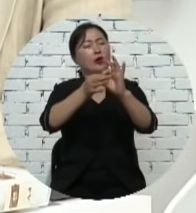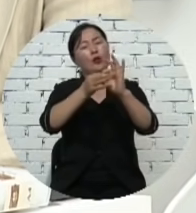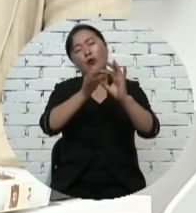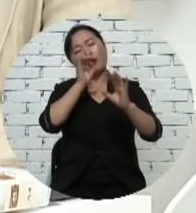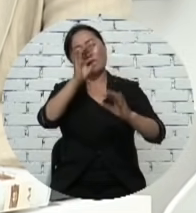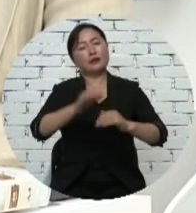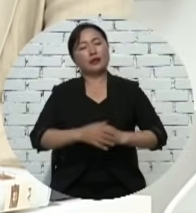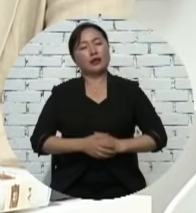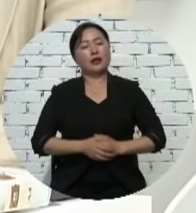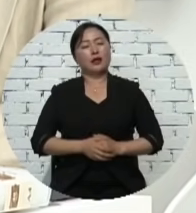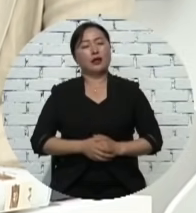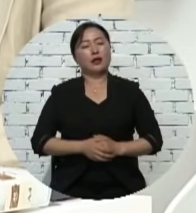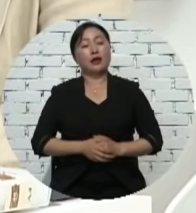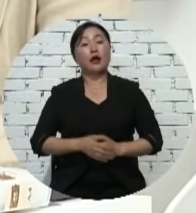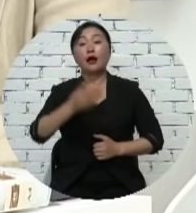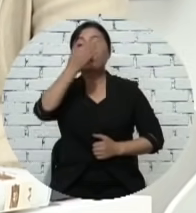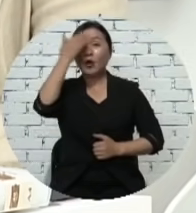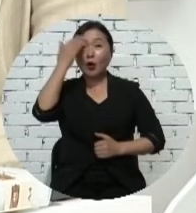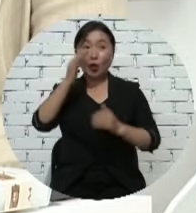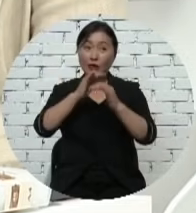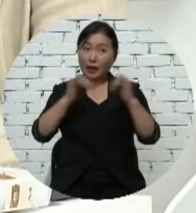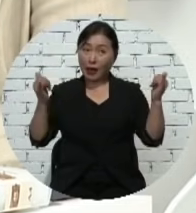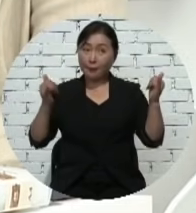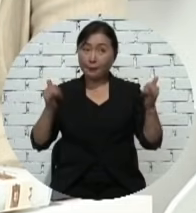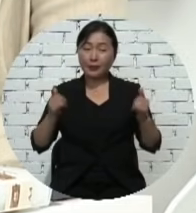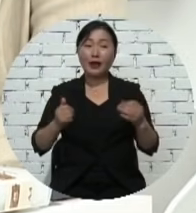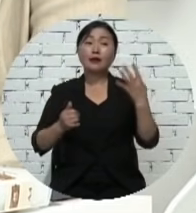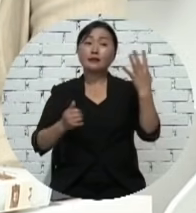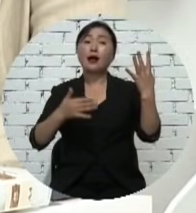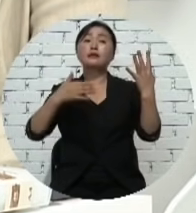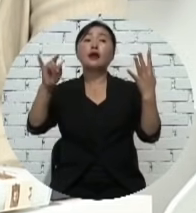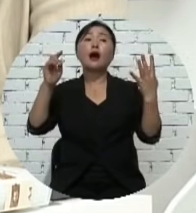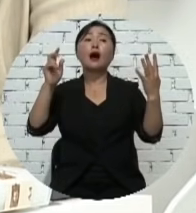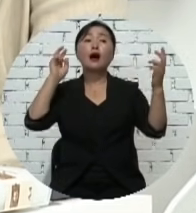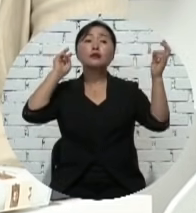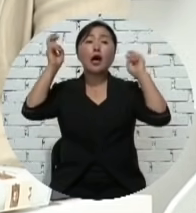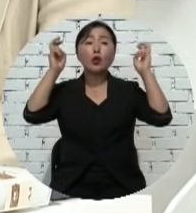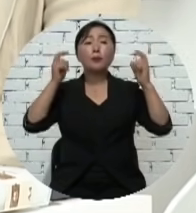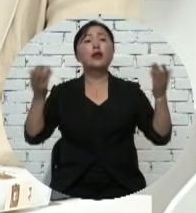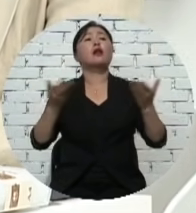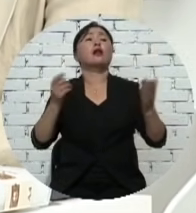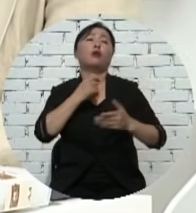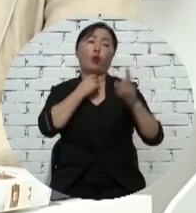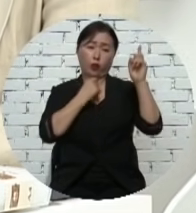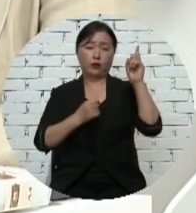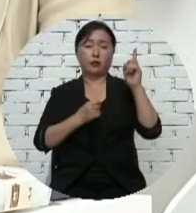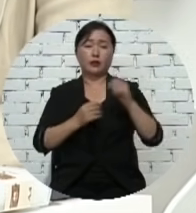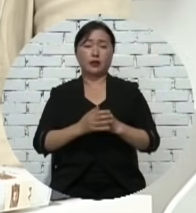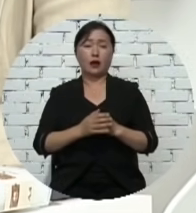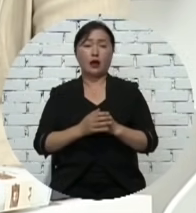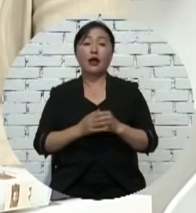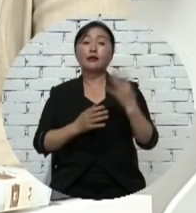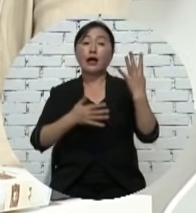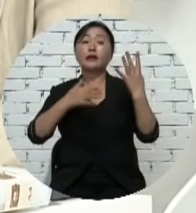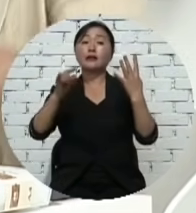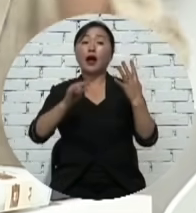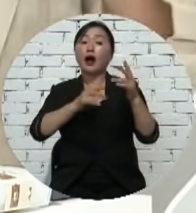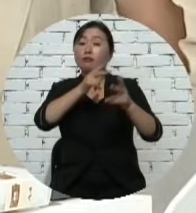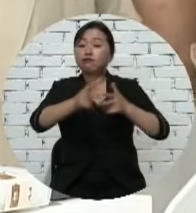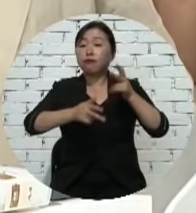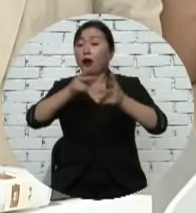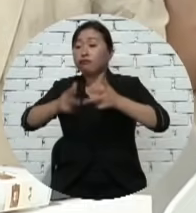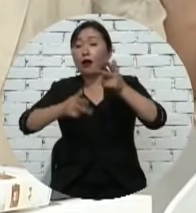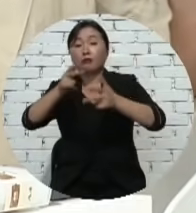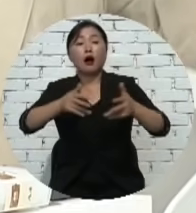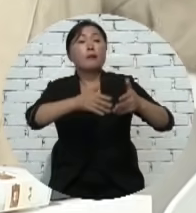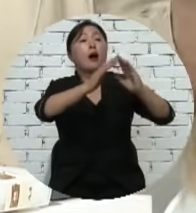아니, 청년들은 잠깐만요. 4차 산업에 관련된 일자리를 원합니다. 거기다 4차 산업의 클러스터를 만들어준다는 겁니다. 그냥